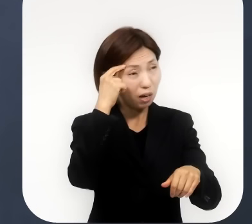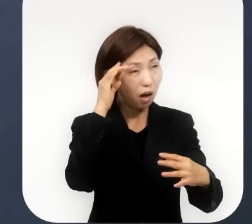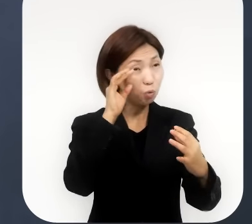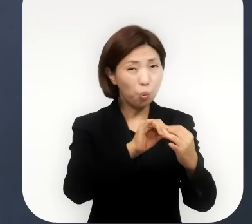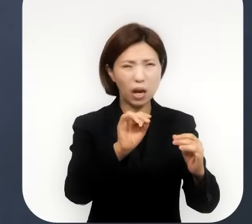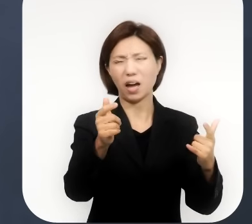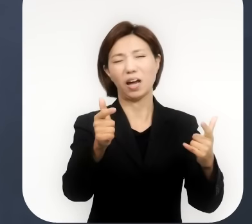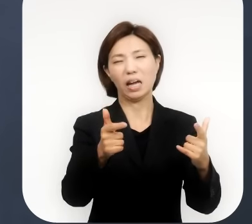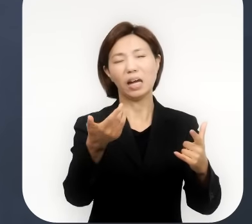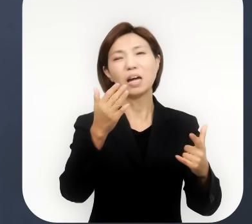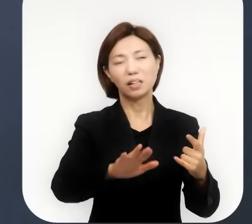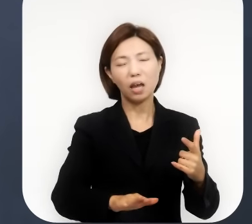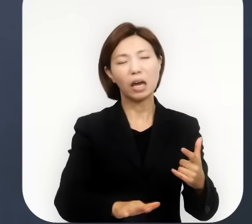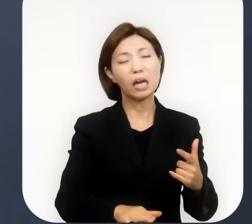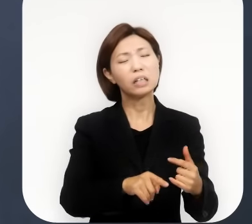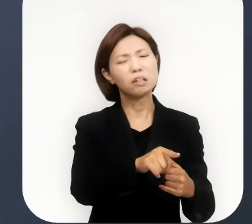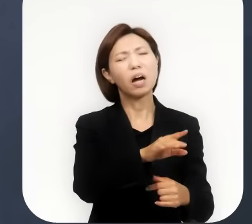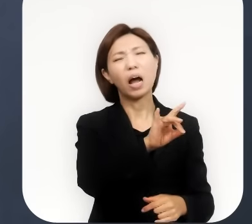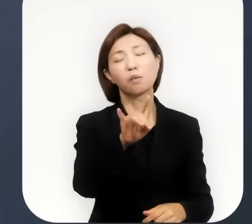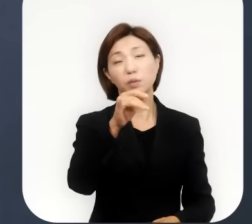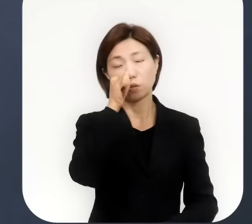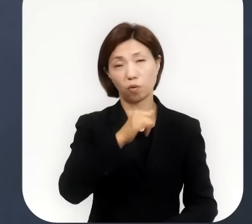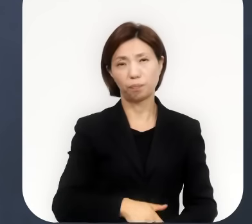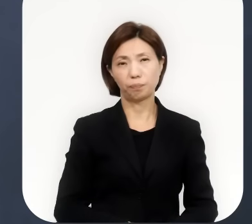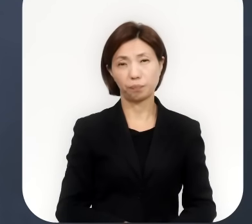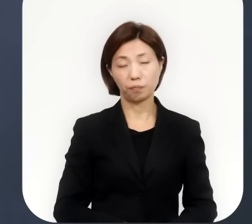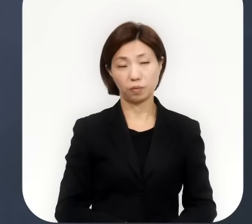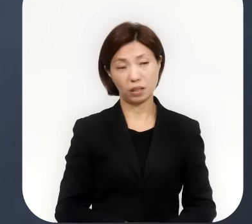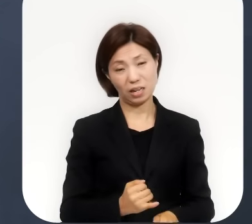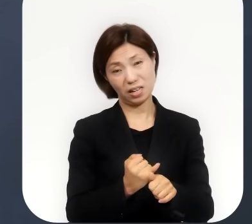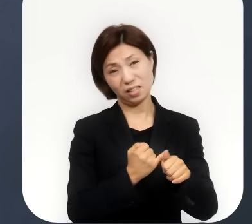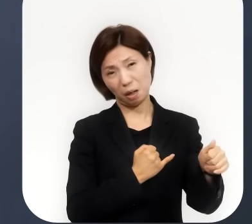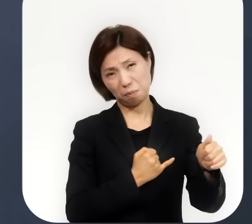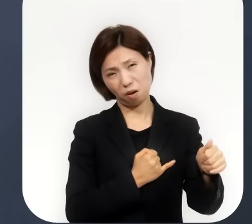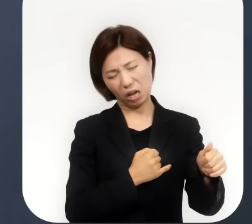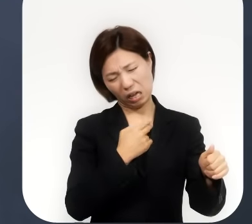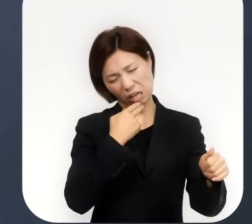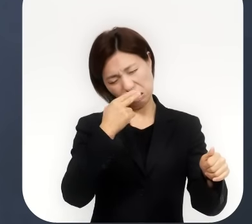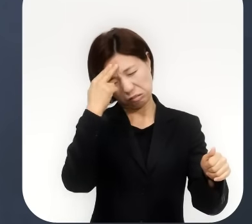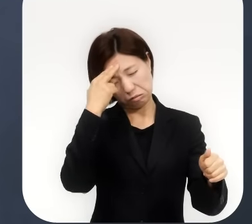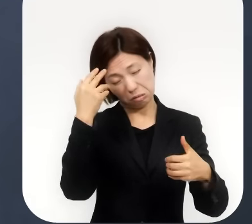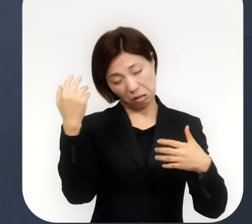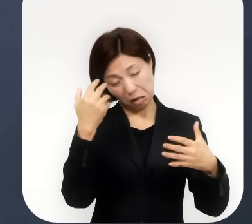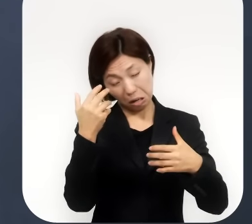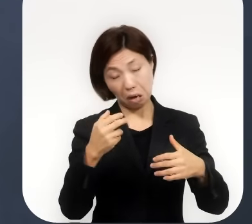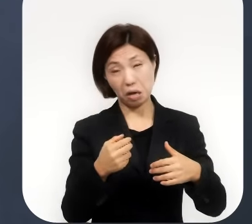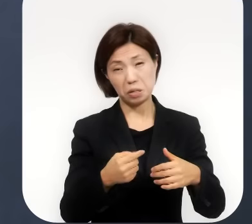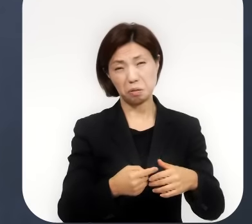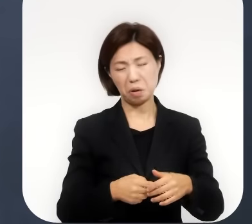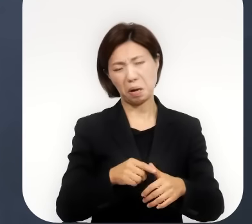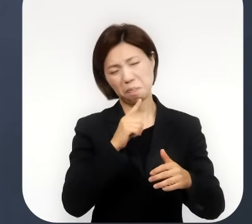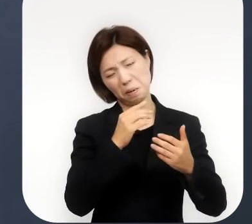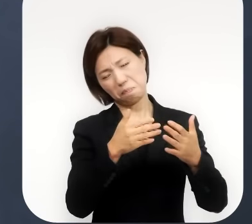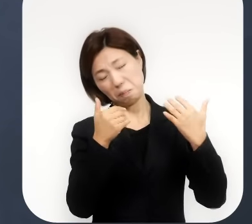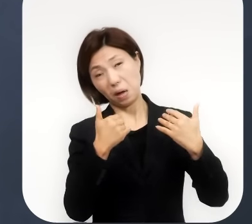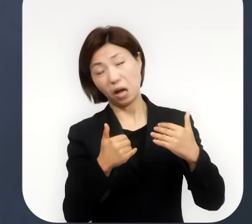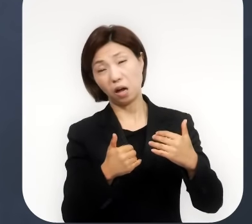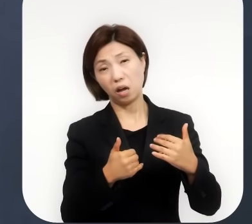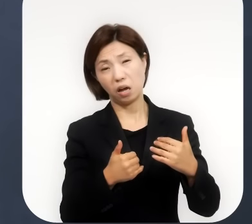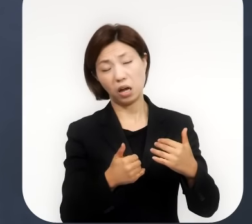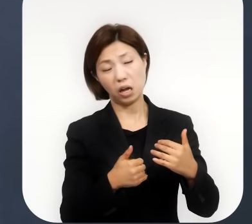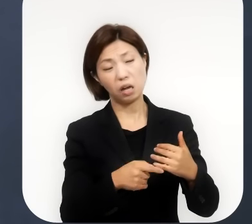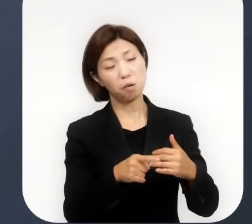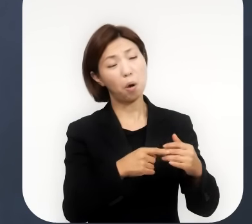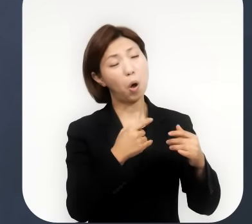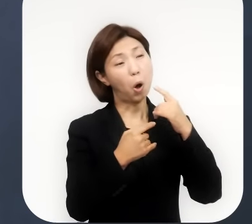거예요 근데 뭐 가끔 짜증내고 술 먹고 포고인 하는 그런 인간이니까 아이고 뭐